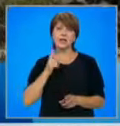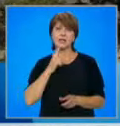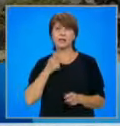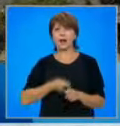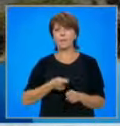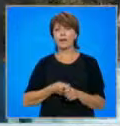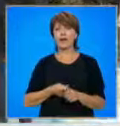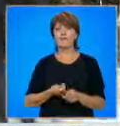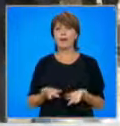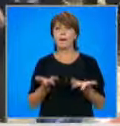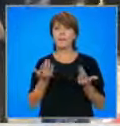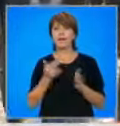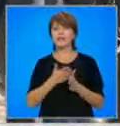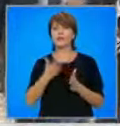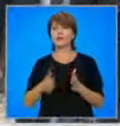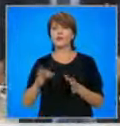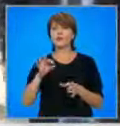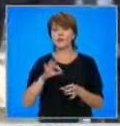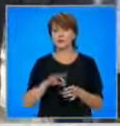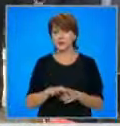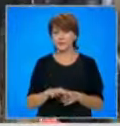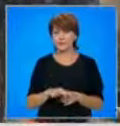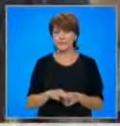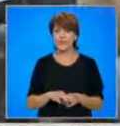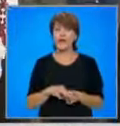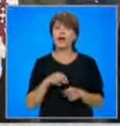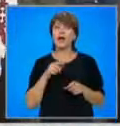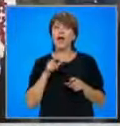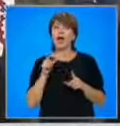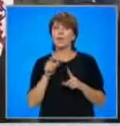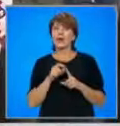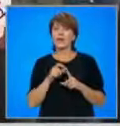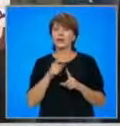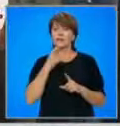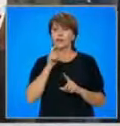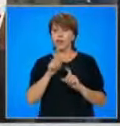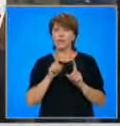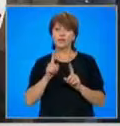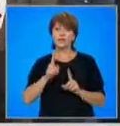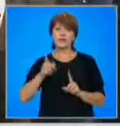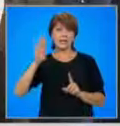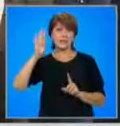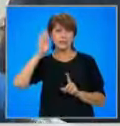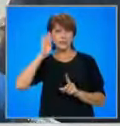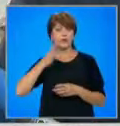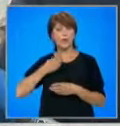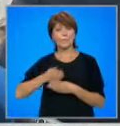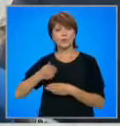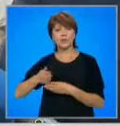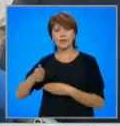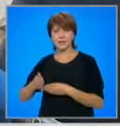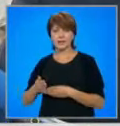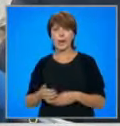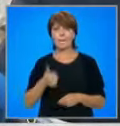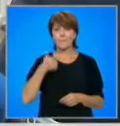Цветелина Катанска. Лаконично президент Румен Радев коментира, че социалистите трябва да изпълнят конституционната процедура.